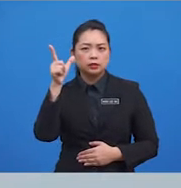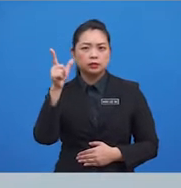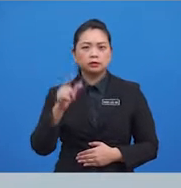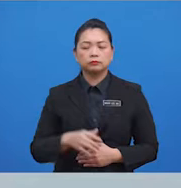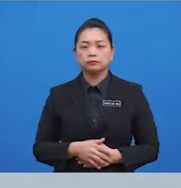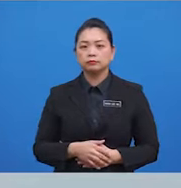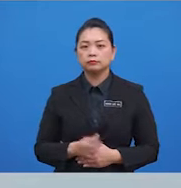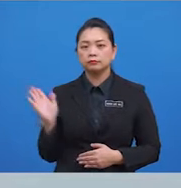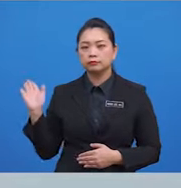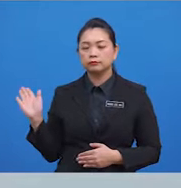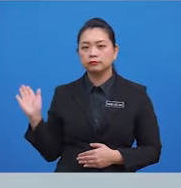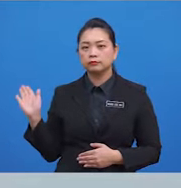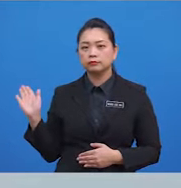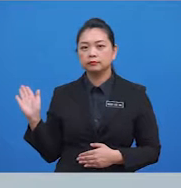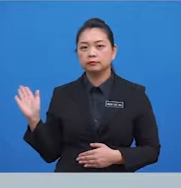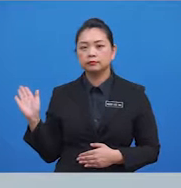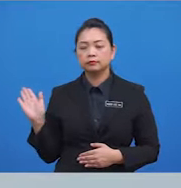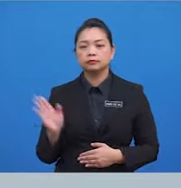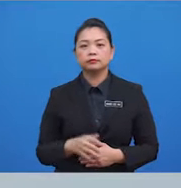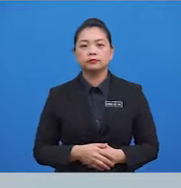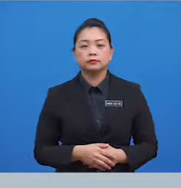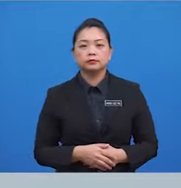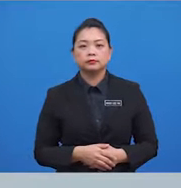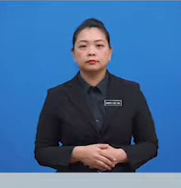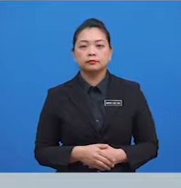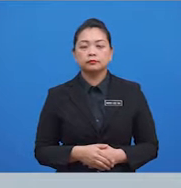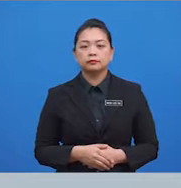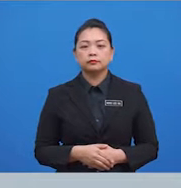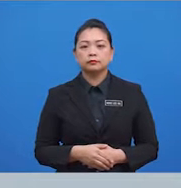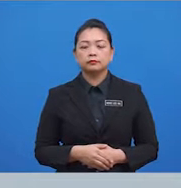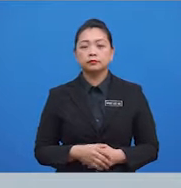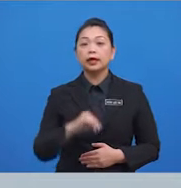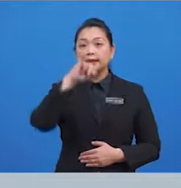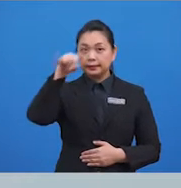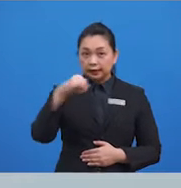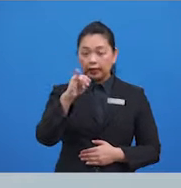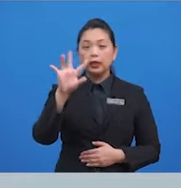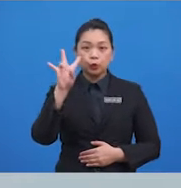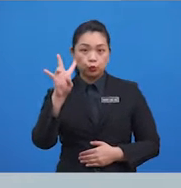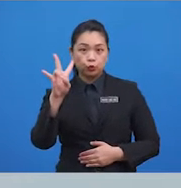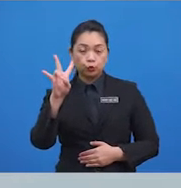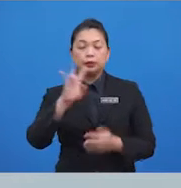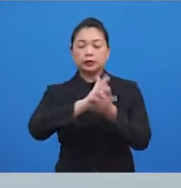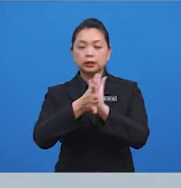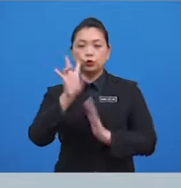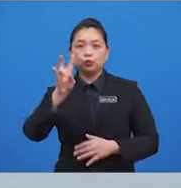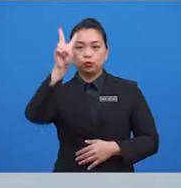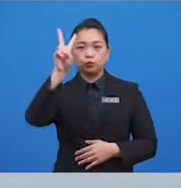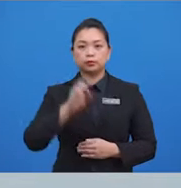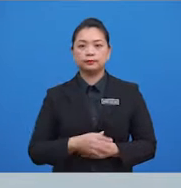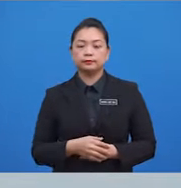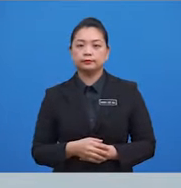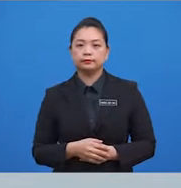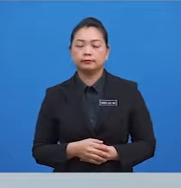tambah 2 darab 22/7 darab 7 darab 12. Seterusnya,